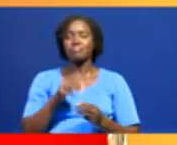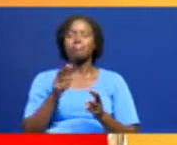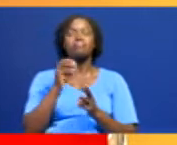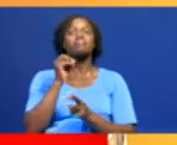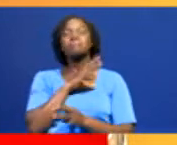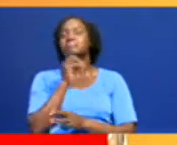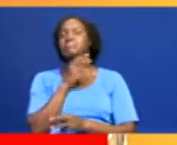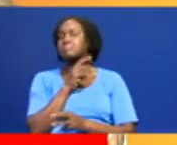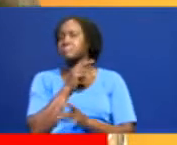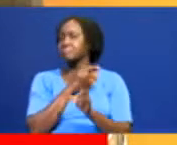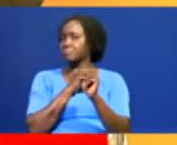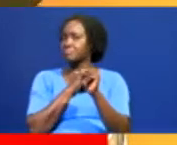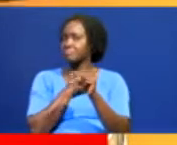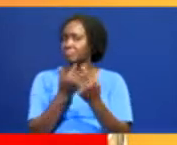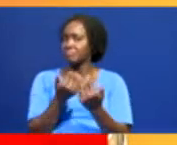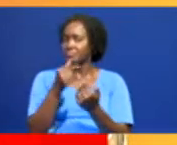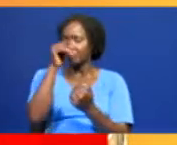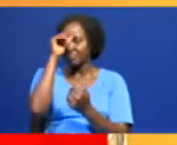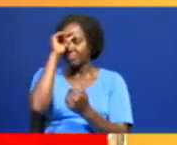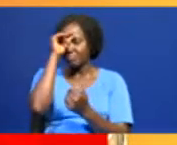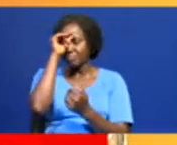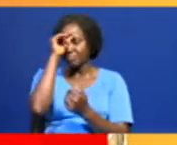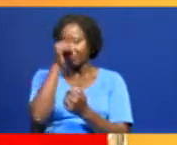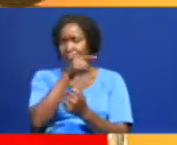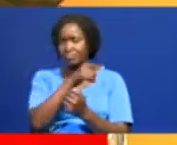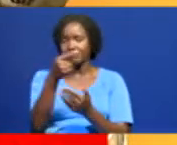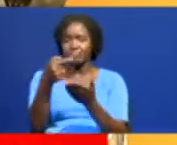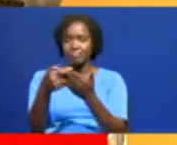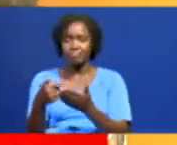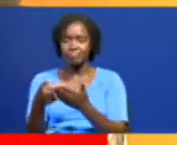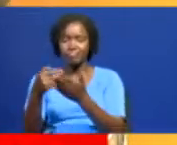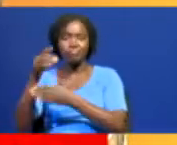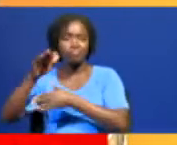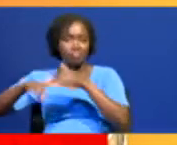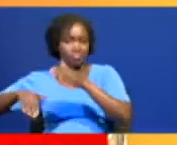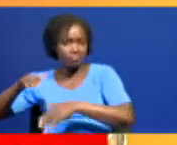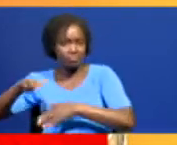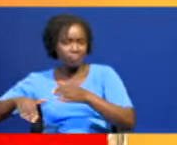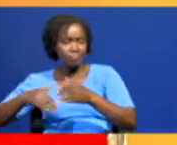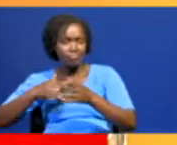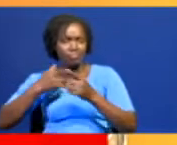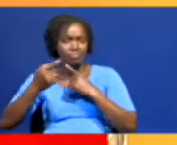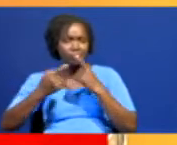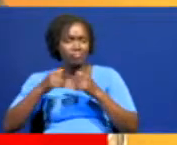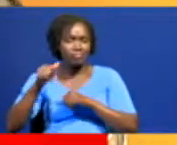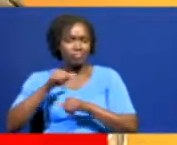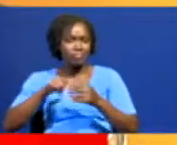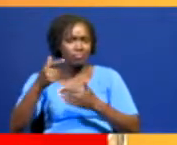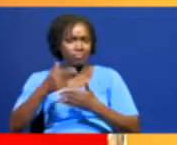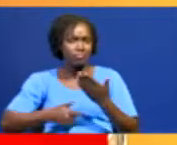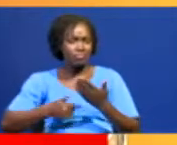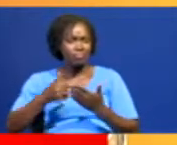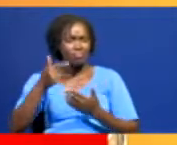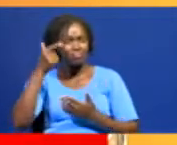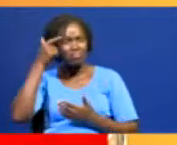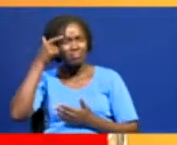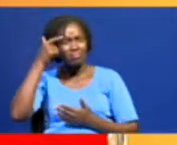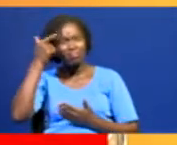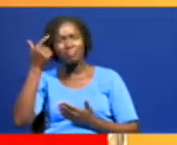malalamishi yetu. Sasa serikali imeweka wale ambao wanaenda kuzungumza wako bomas waongee kuhusu mambo ambayo tutafikia ni tata,